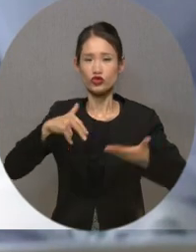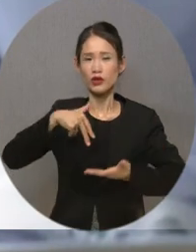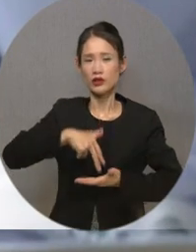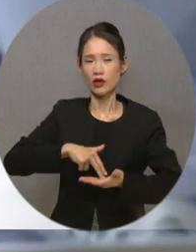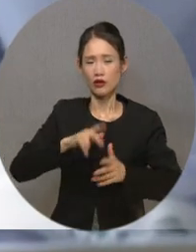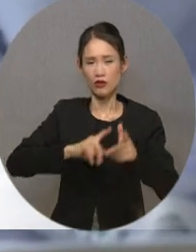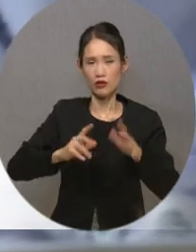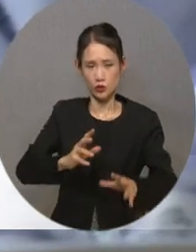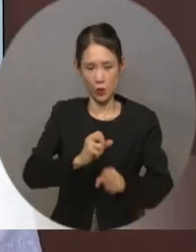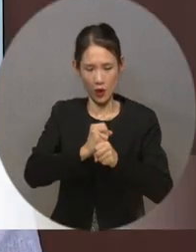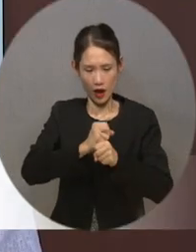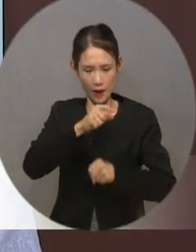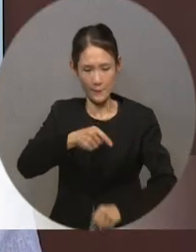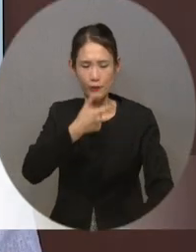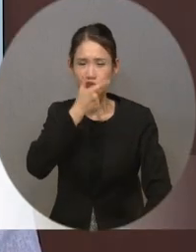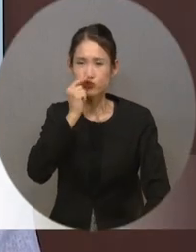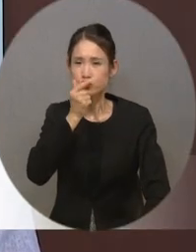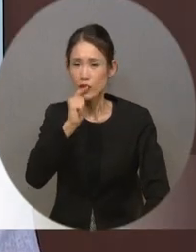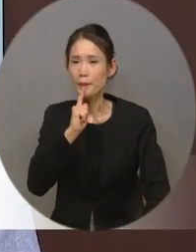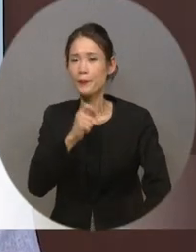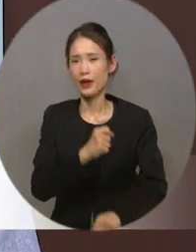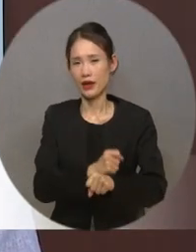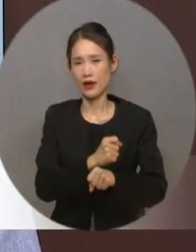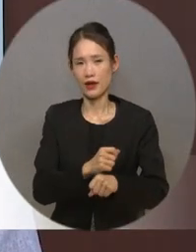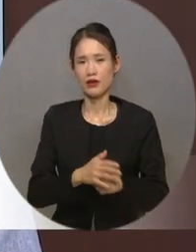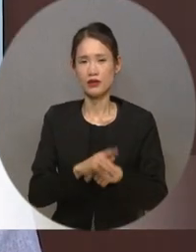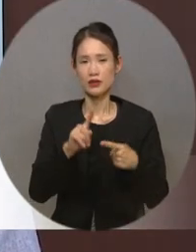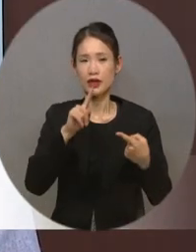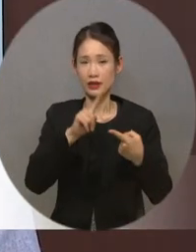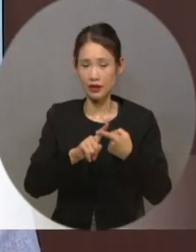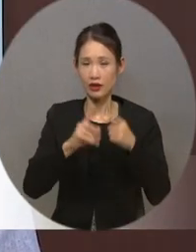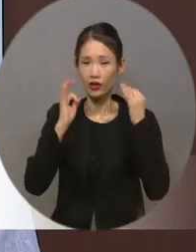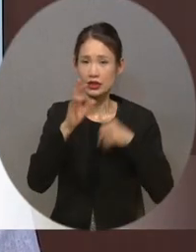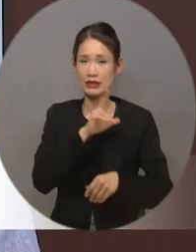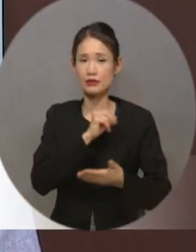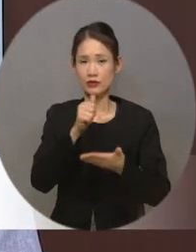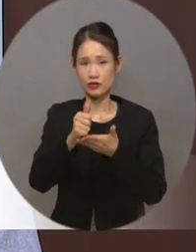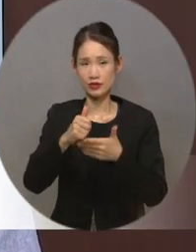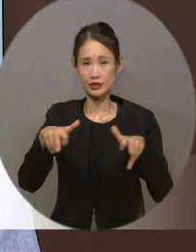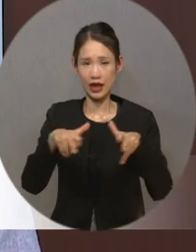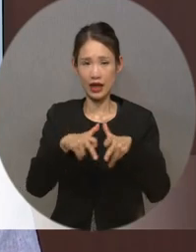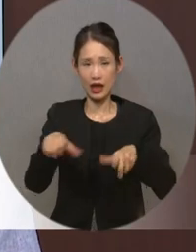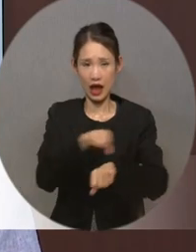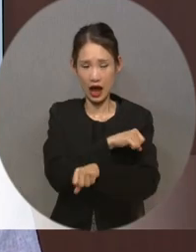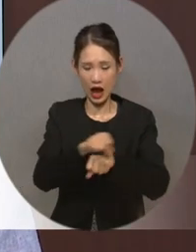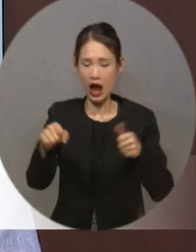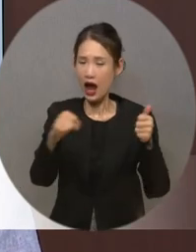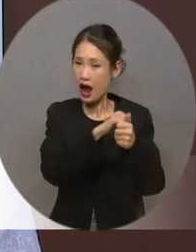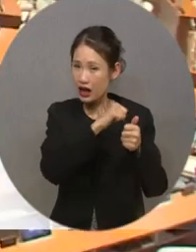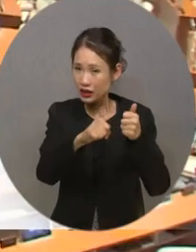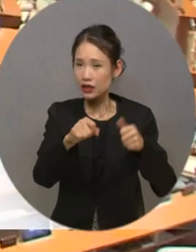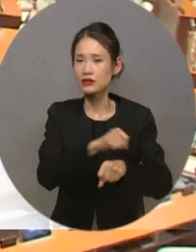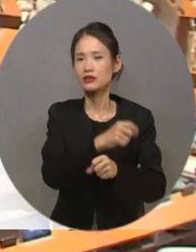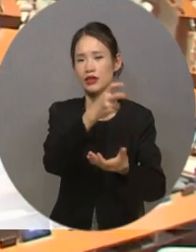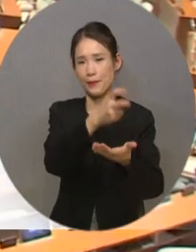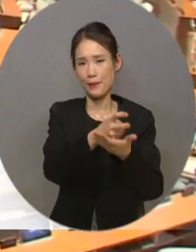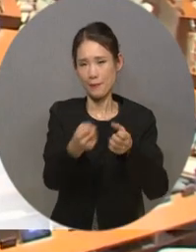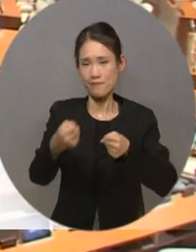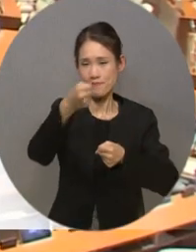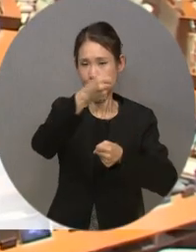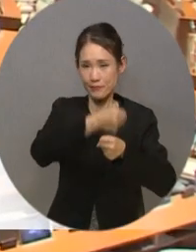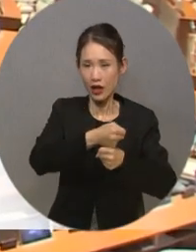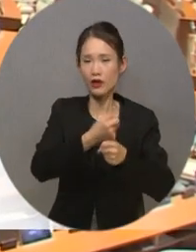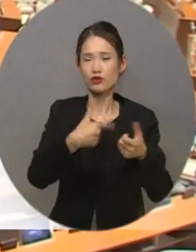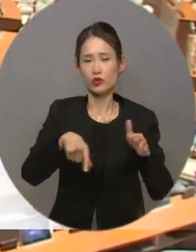조치가 미비함을 지적한 바 있습니다. 이에 김 의원은 장애인 학대 특례법 제정안 발의를 통해 장애인 학대